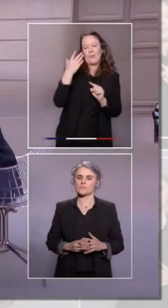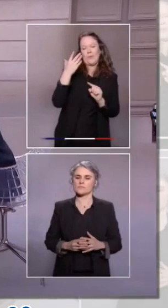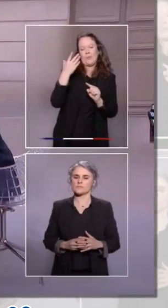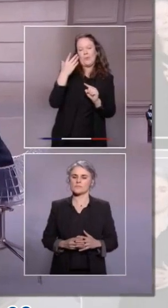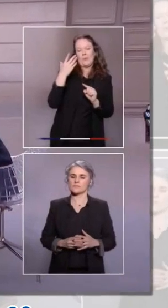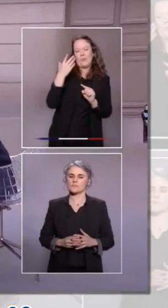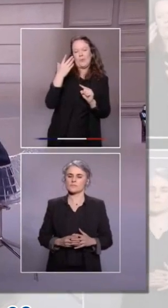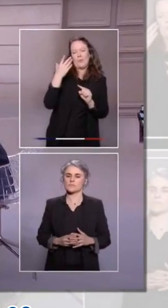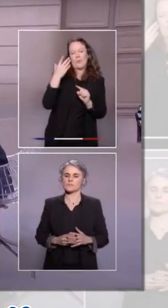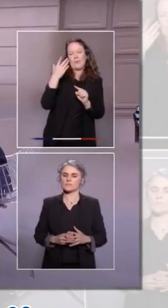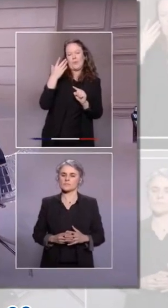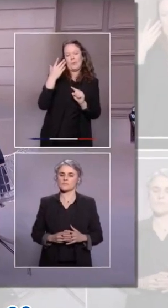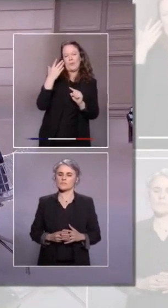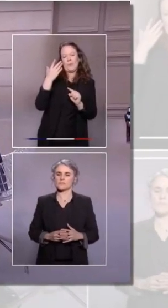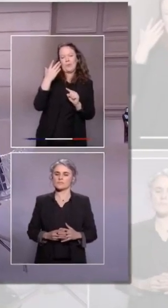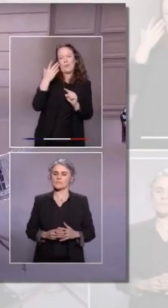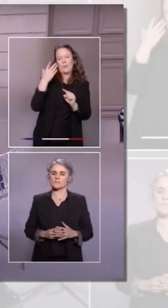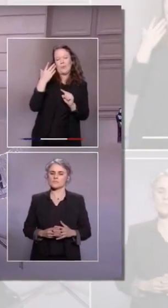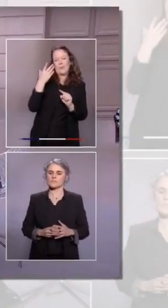Un objet qui ne coûterait pas